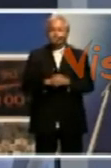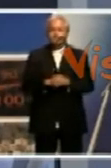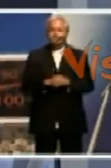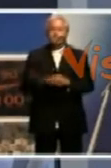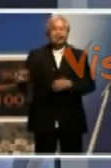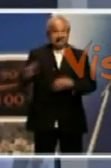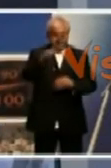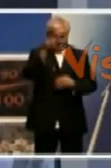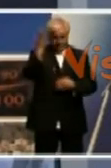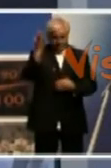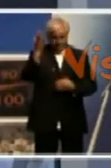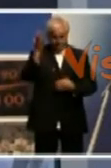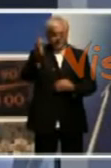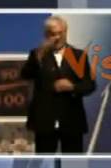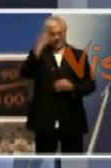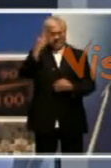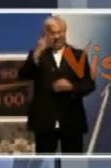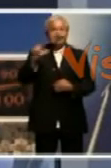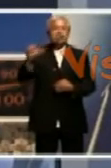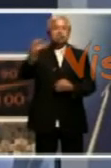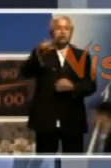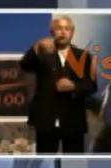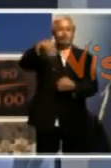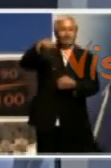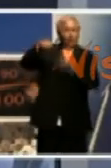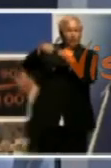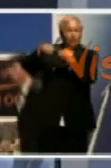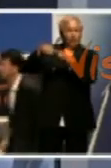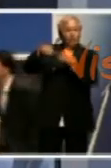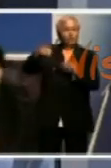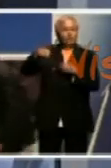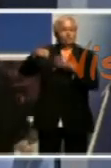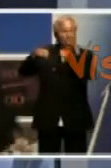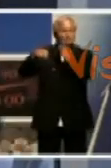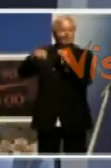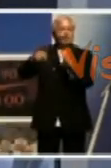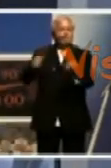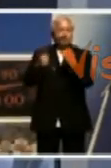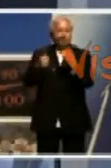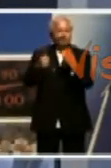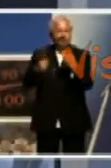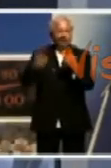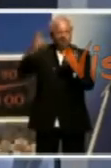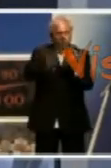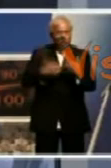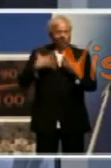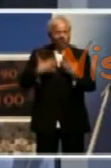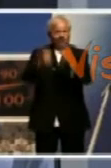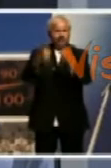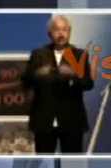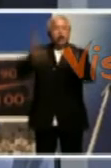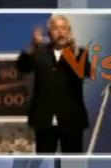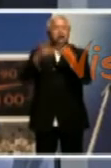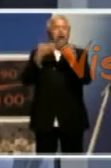Se Sergio Marchionne ha avuto la forza, l'intuizione e il coraggio di riaprire una